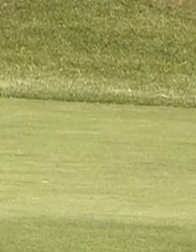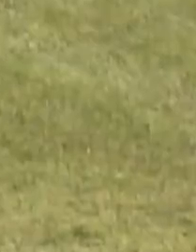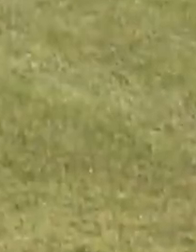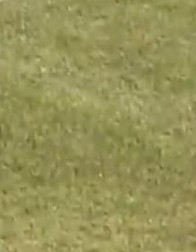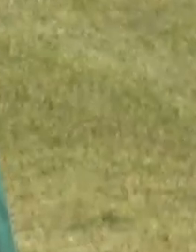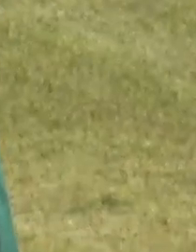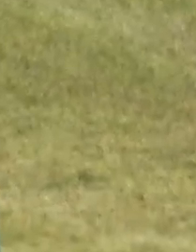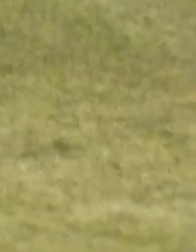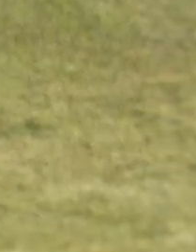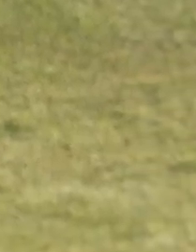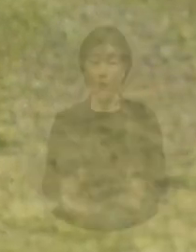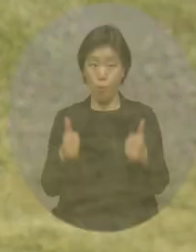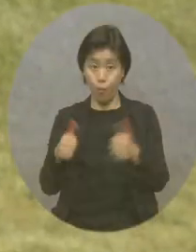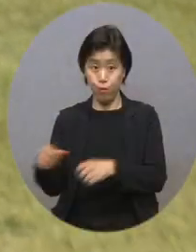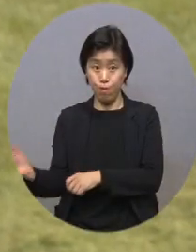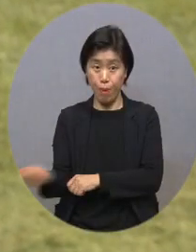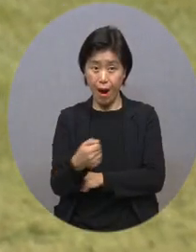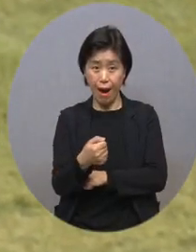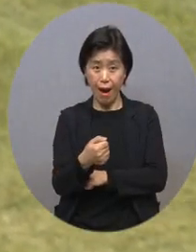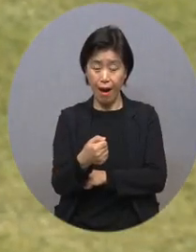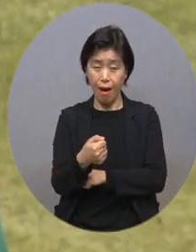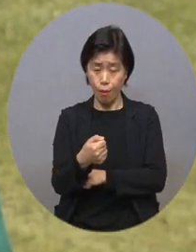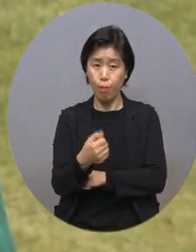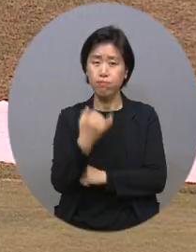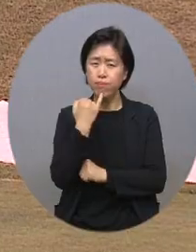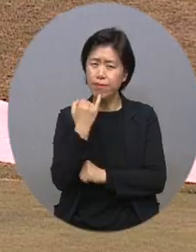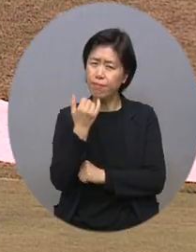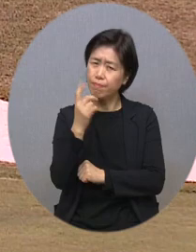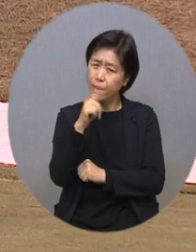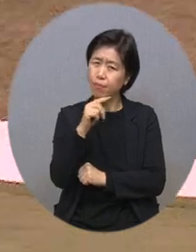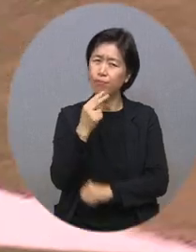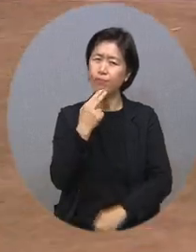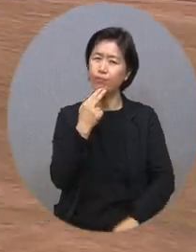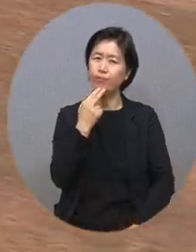우와! 예쁘지 않아? 오, 나이스 아웃! 내려오면 설마 이거 탄다고?